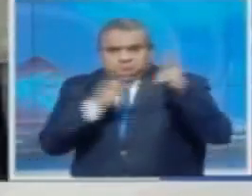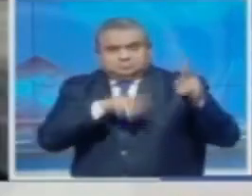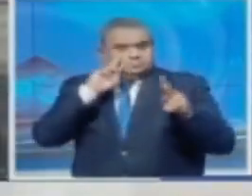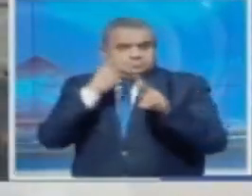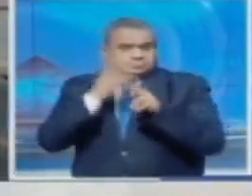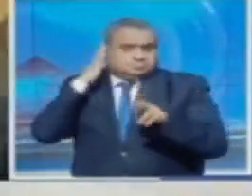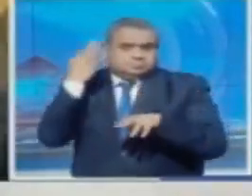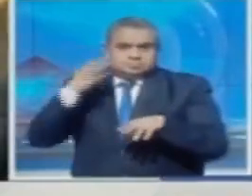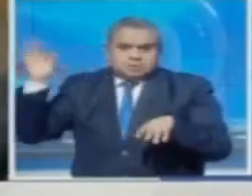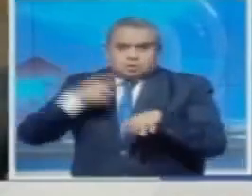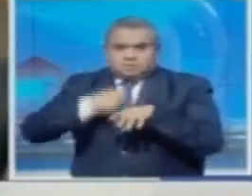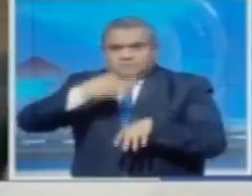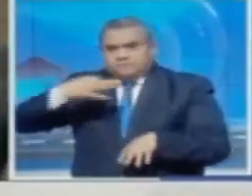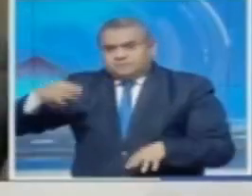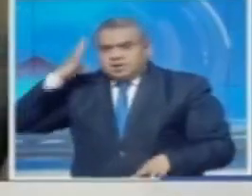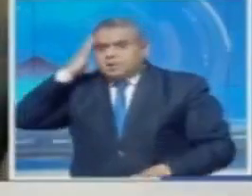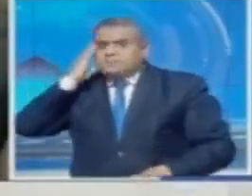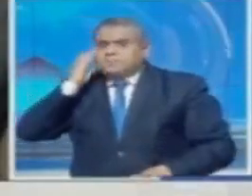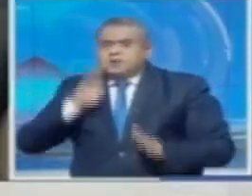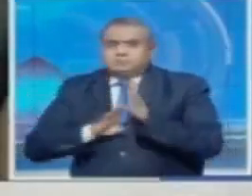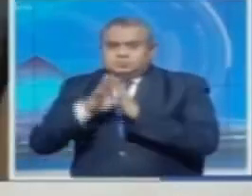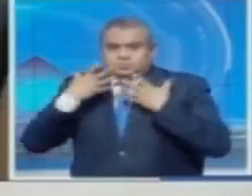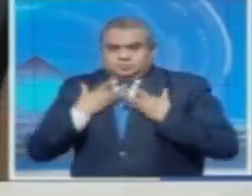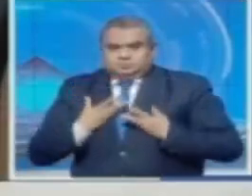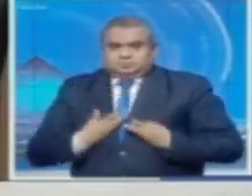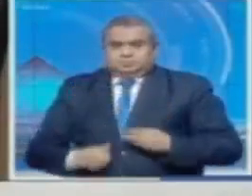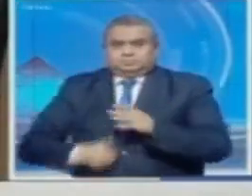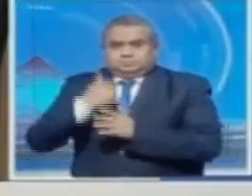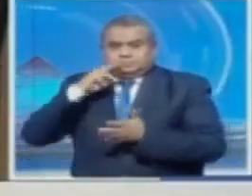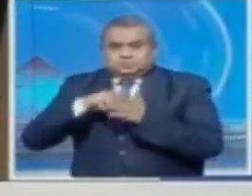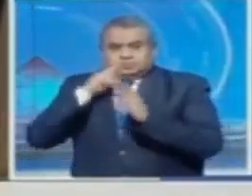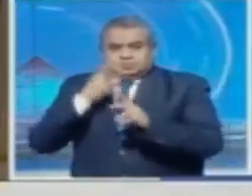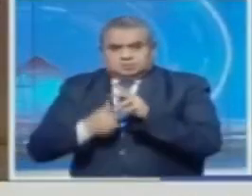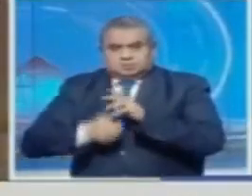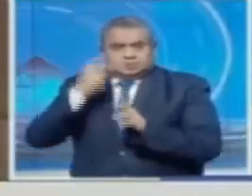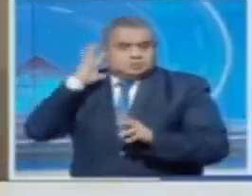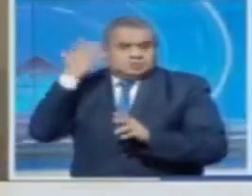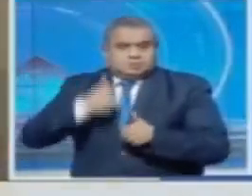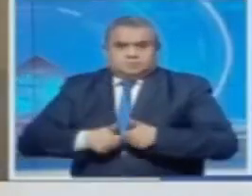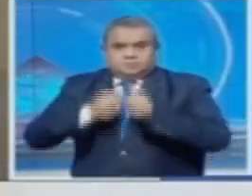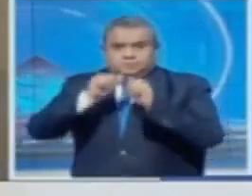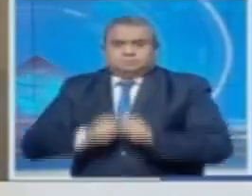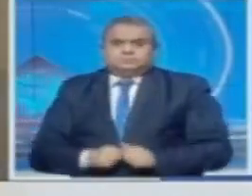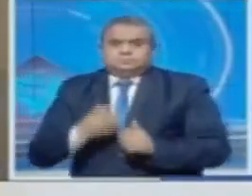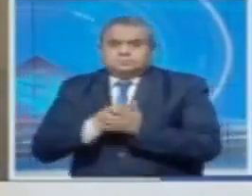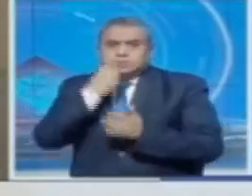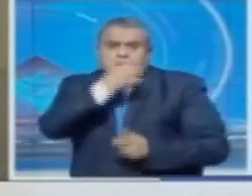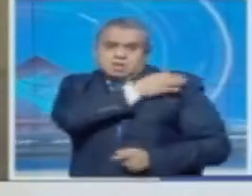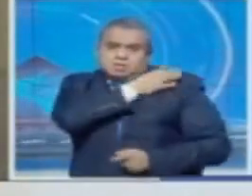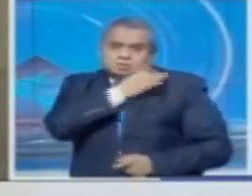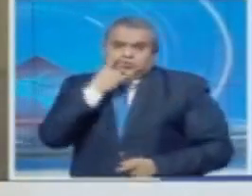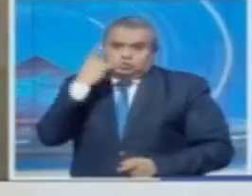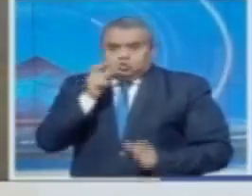دقة التنظيم والحرص على راحة الحجاج في تنقلاتهم لأداء المناسك. في ضابط موجود